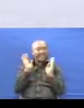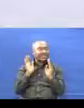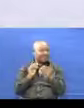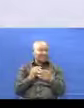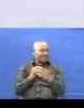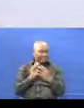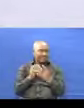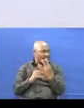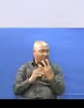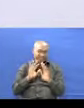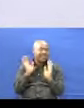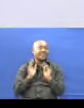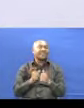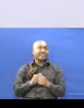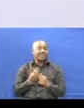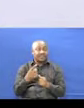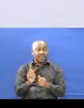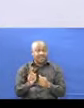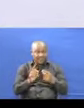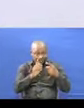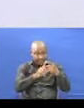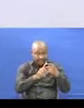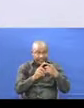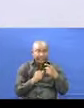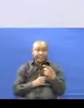manne tu yanatosha. Swali la kwanza,